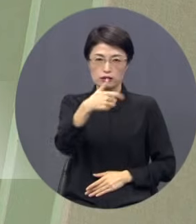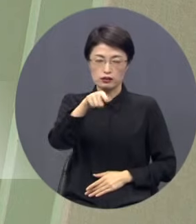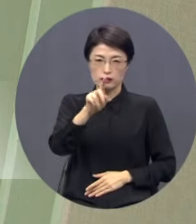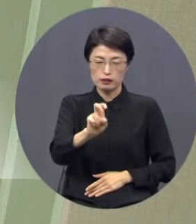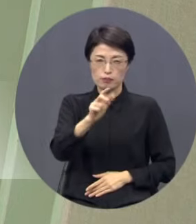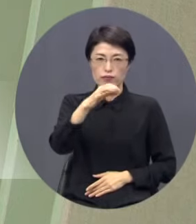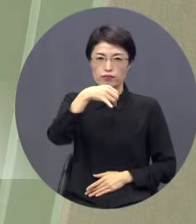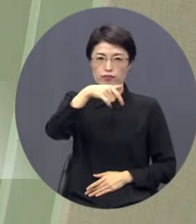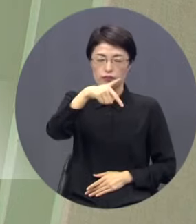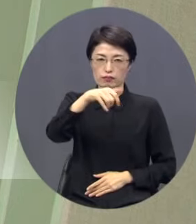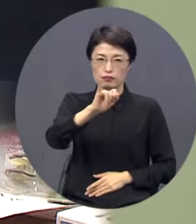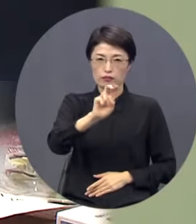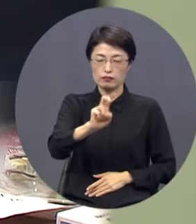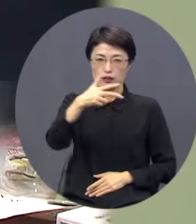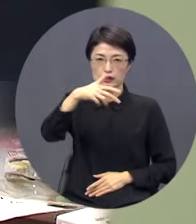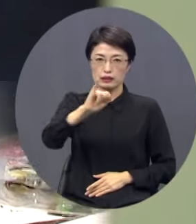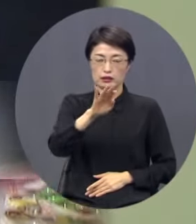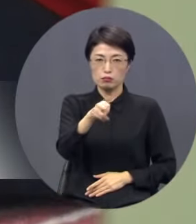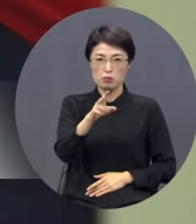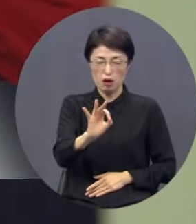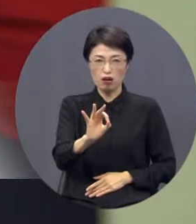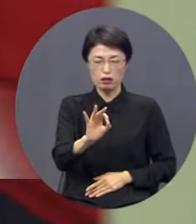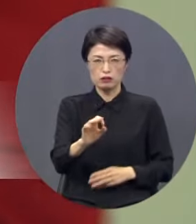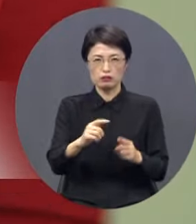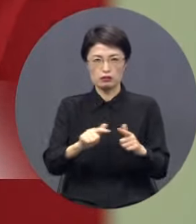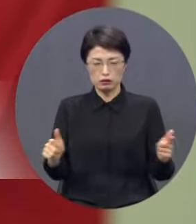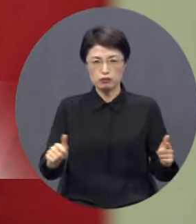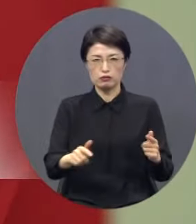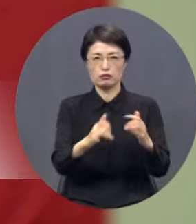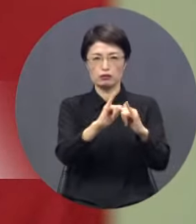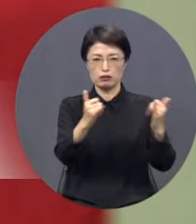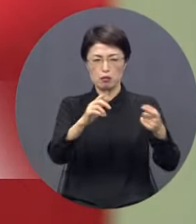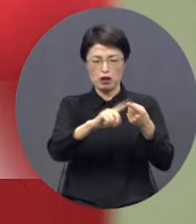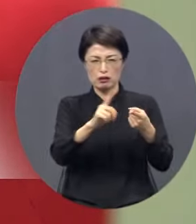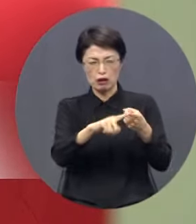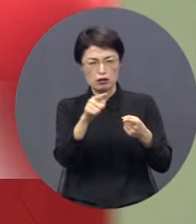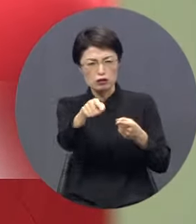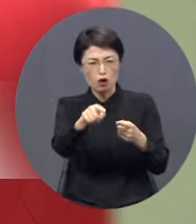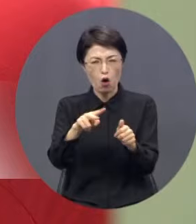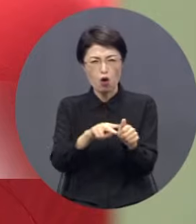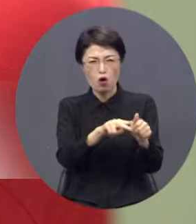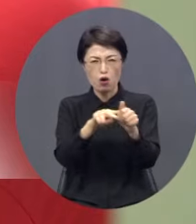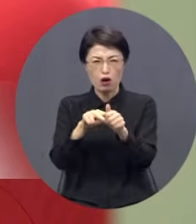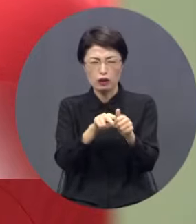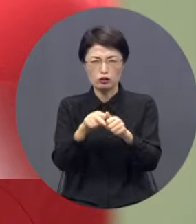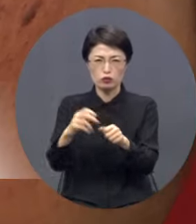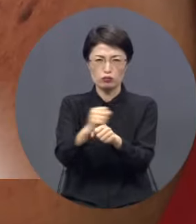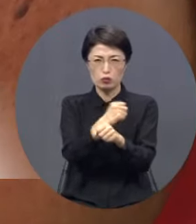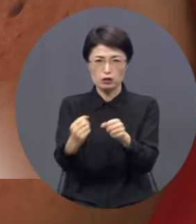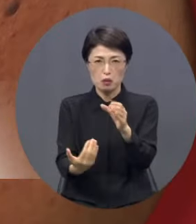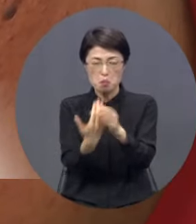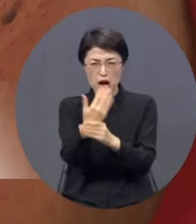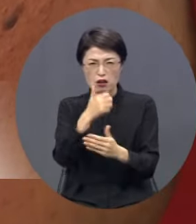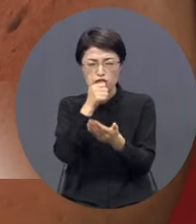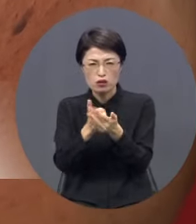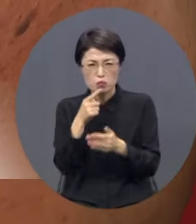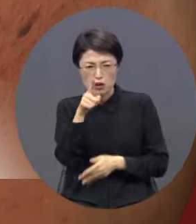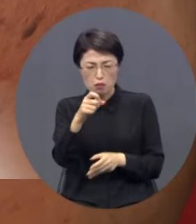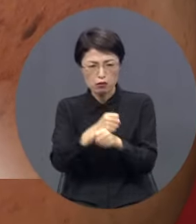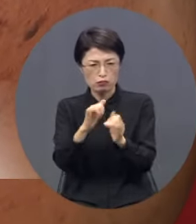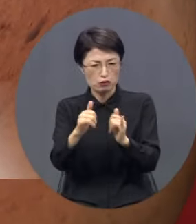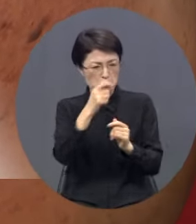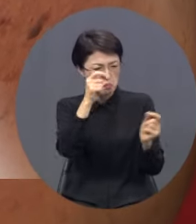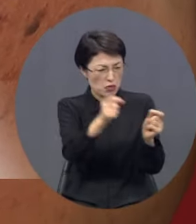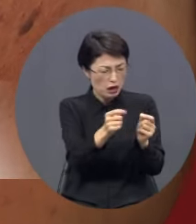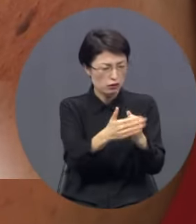김주섭 씨가 간첩 조작 사건 피의자와 친분이 있다며 3, 4일간 불법 구금하며 가혹 행위를 한 것으로